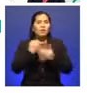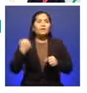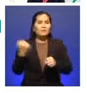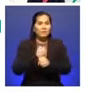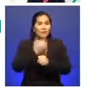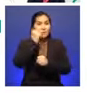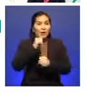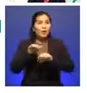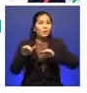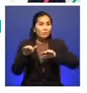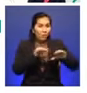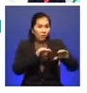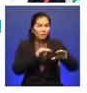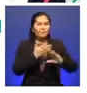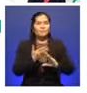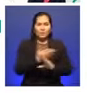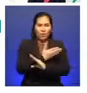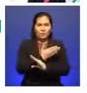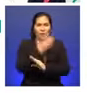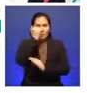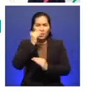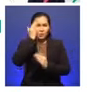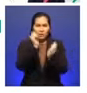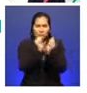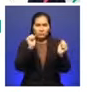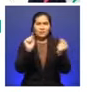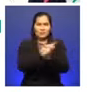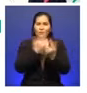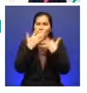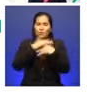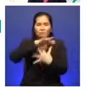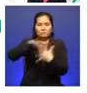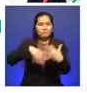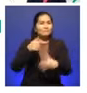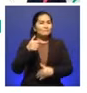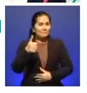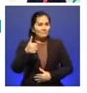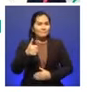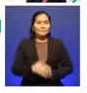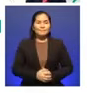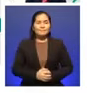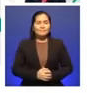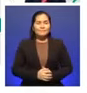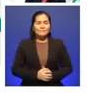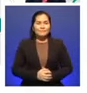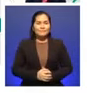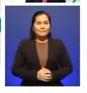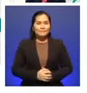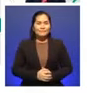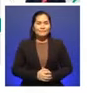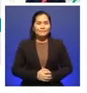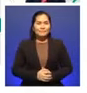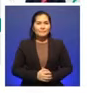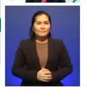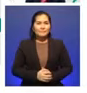การเตรียมตัวคืนกลับสู่สังคมอย่างภายนอกได้ถึงแม้ว่